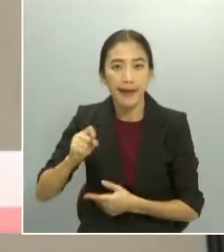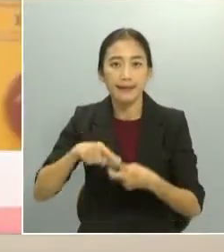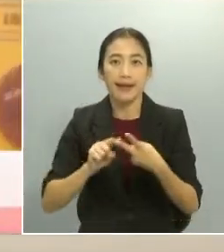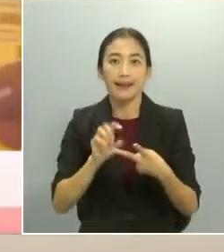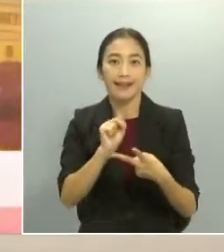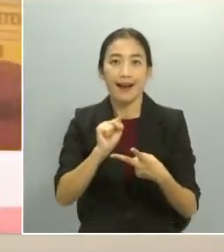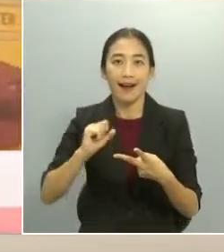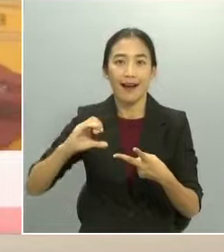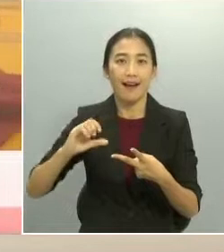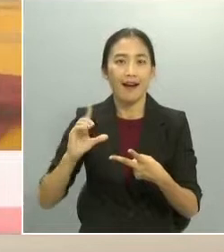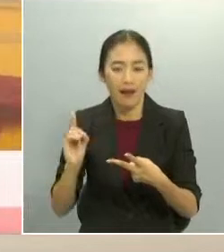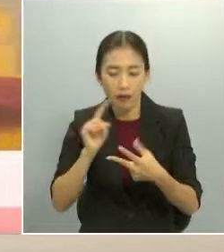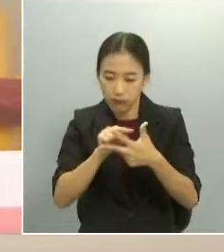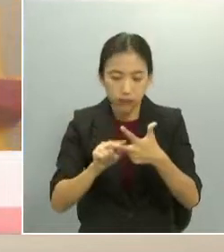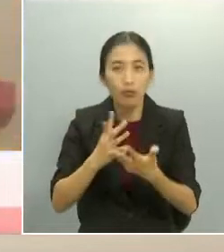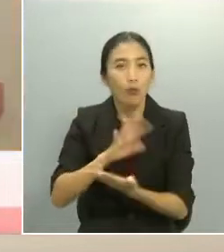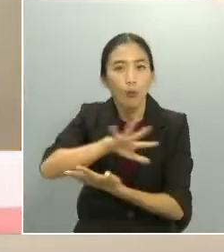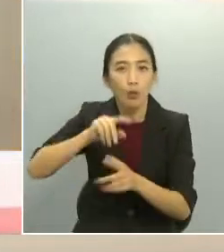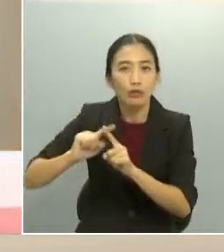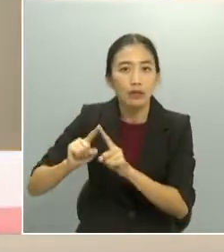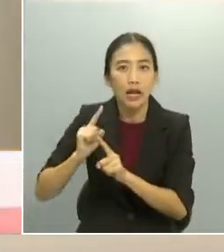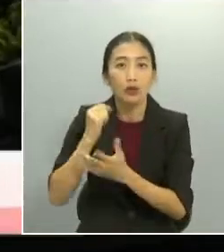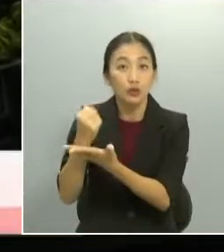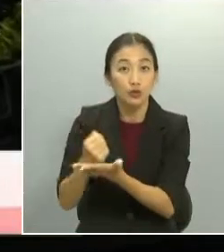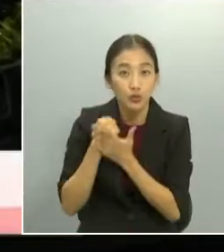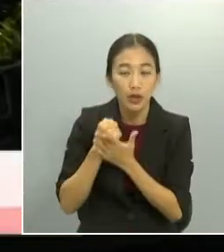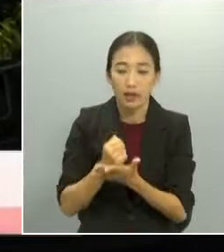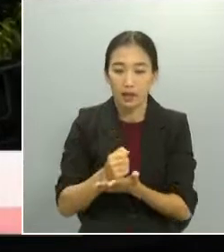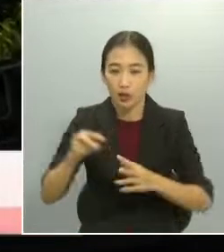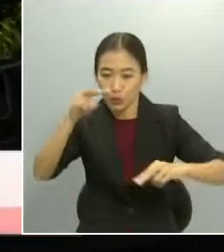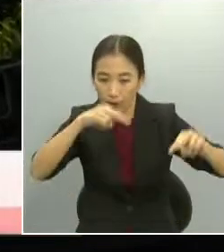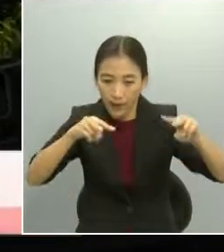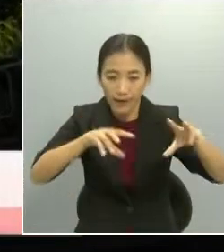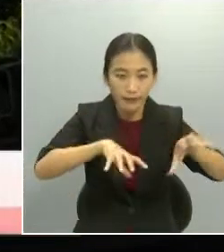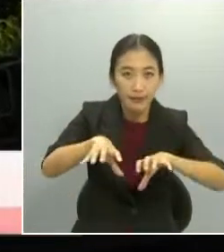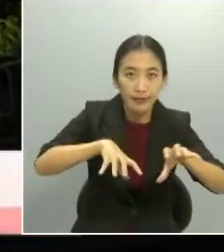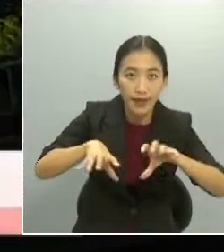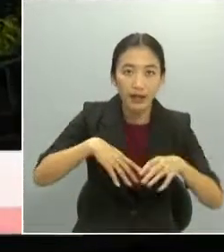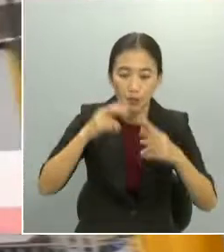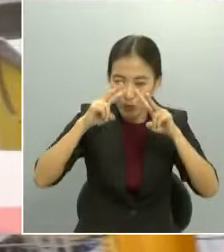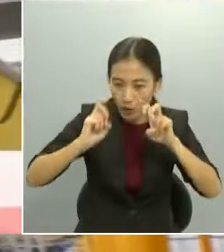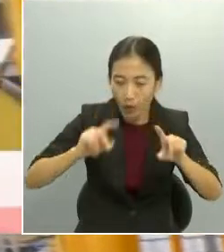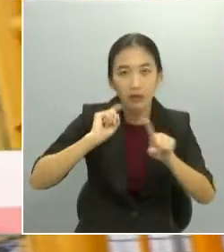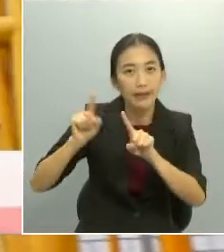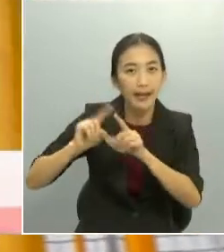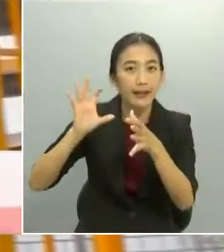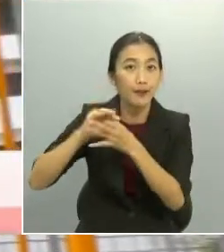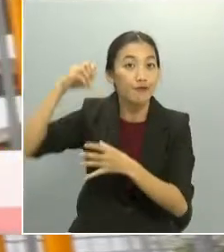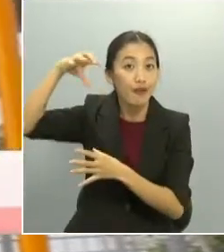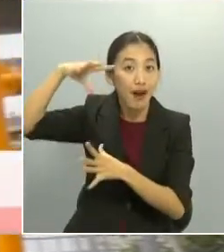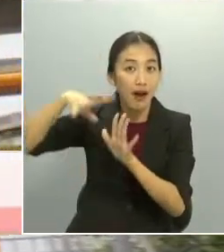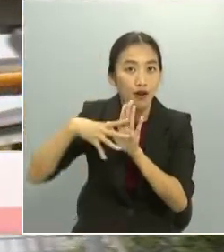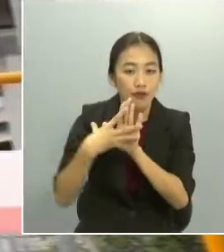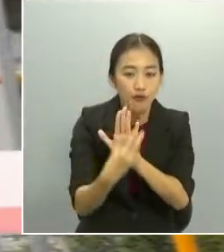ช่วยให้การบริหารจัดการการตรวจสอบวิเคราะห์ข้อมูลและการทำงานของและควบคุมการจ่ายกระแสไฟฟ้ามี